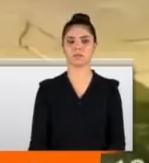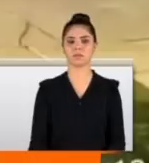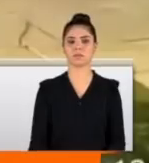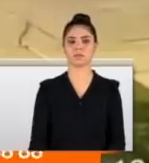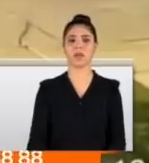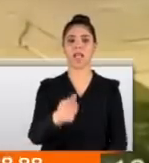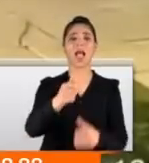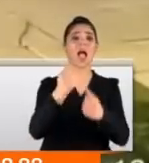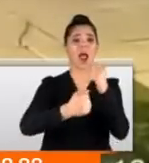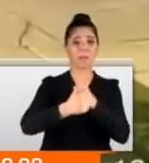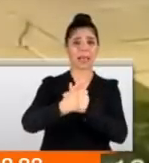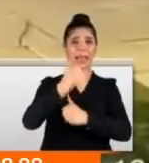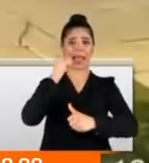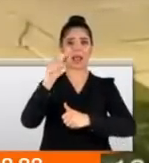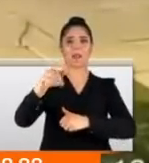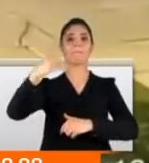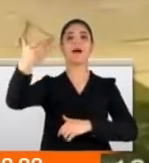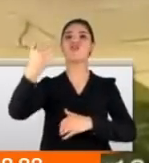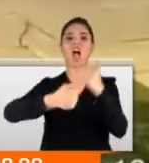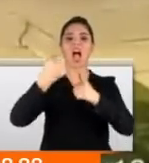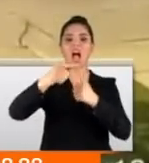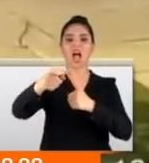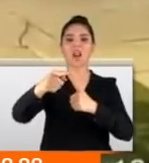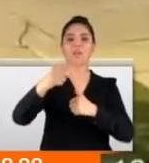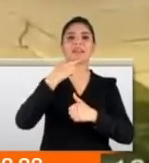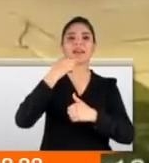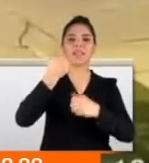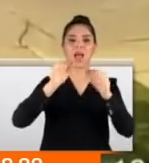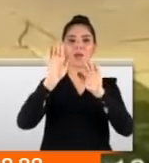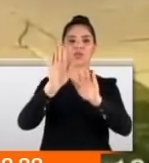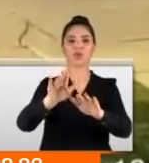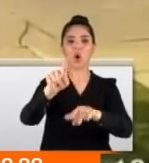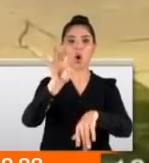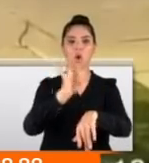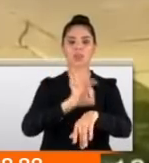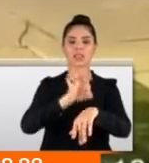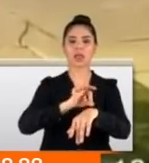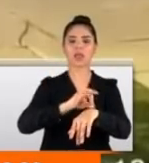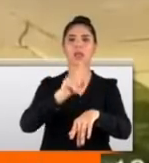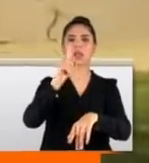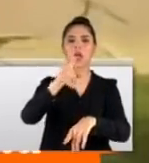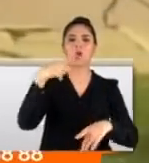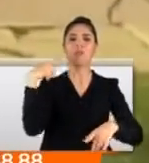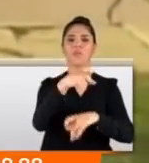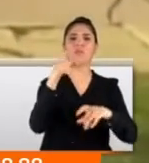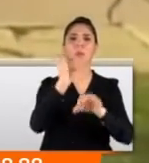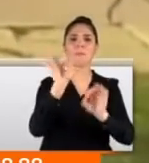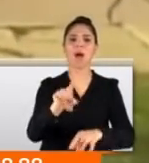Aracıyla geri geri giderken pick-up'ın sürücüsü kadının arabasını durdurdu ve tam o anda kabus başladı.